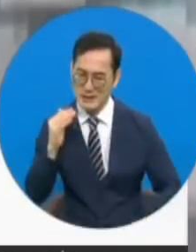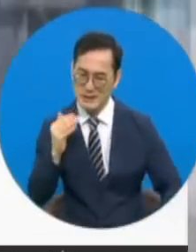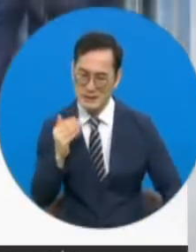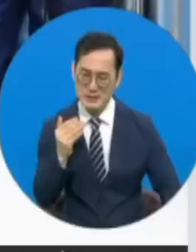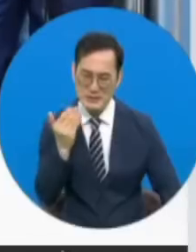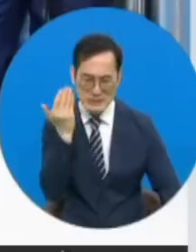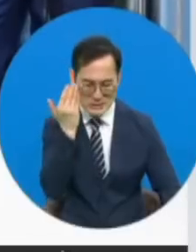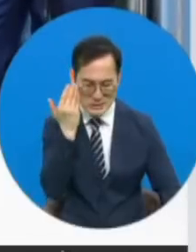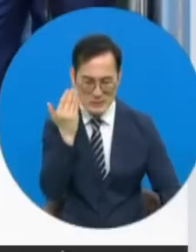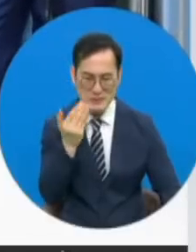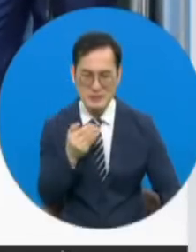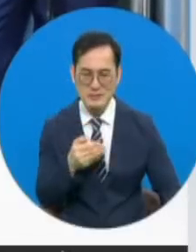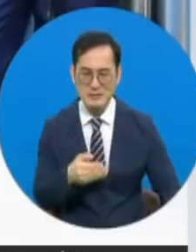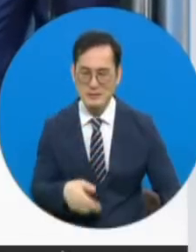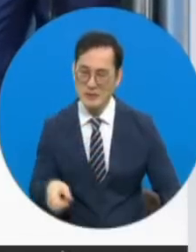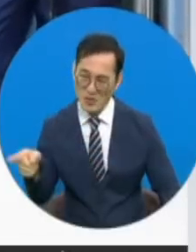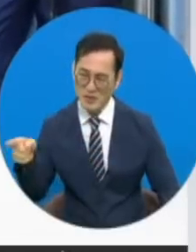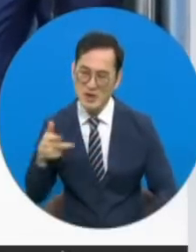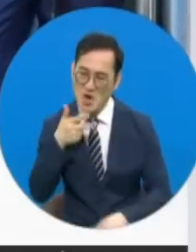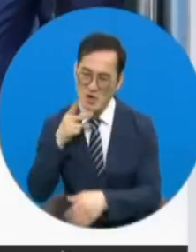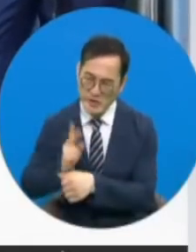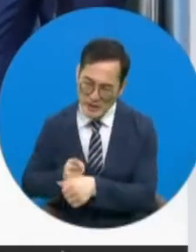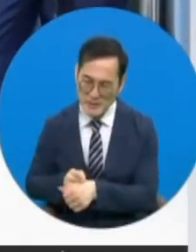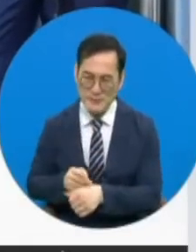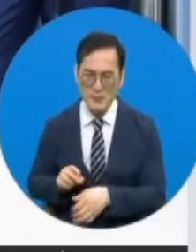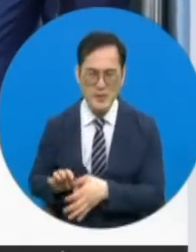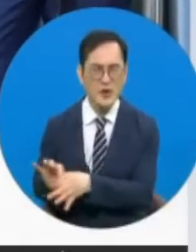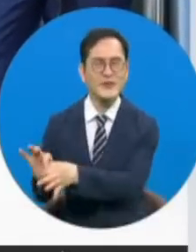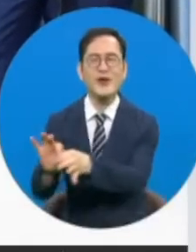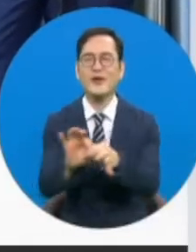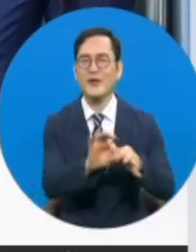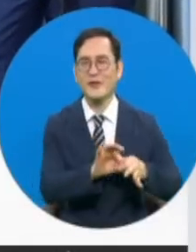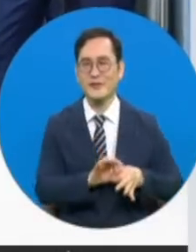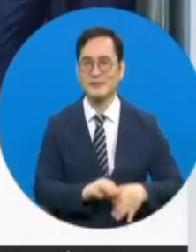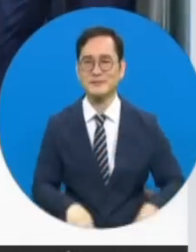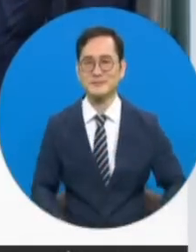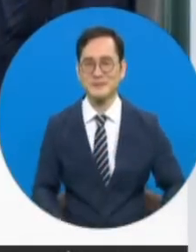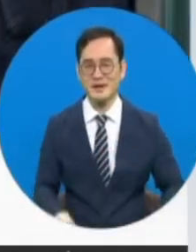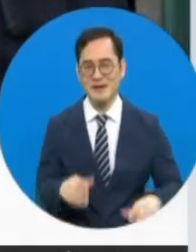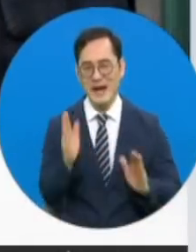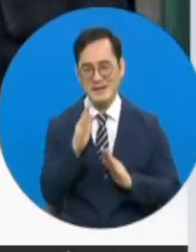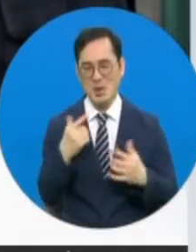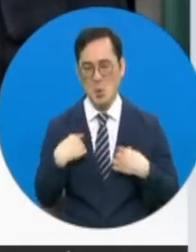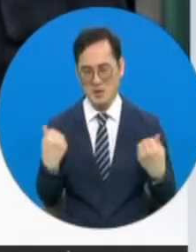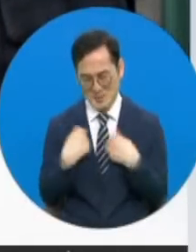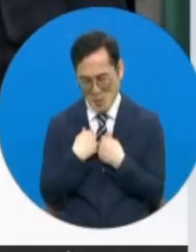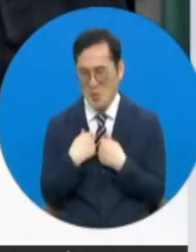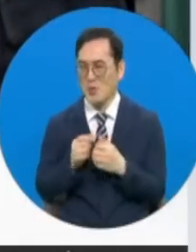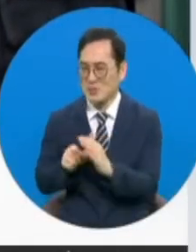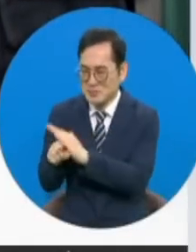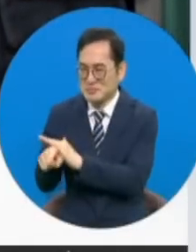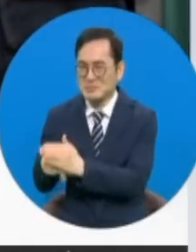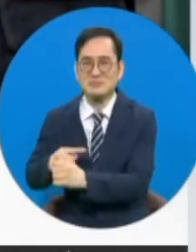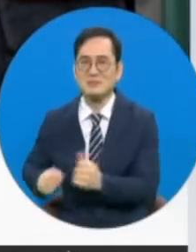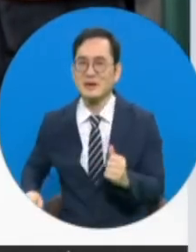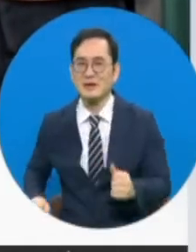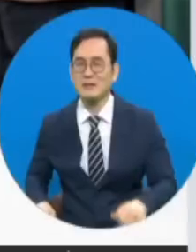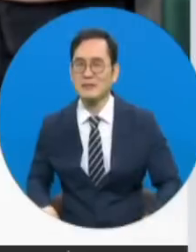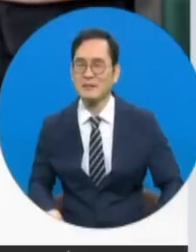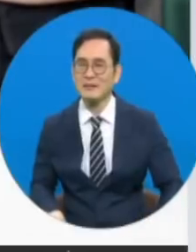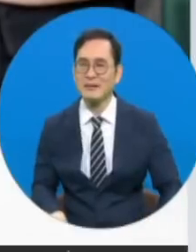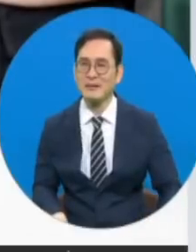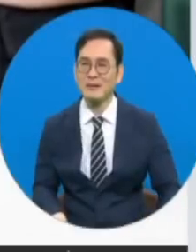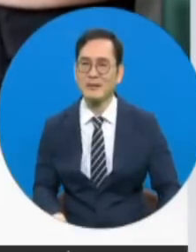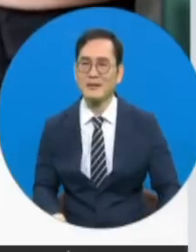범행 방법을 보면 너무나 계획적이고요 그 이후에 이제 시신을 해소해서 6위 하잖아요 근데 일부만 유기하고 가서